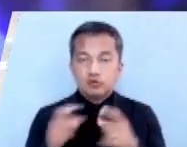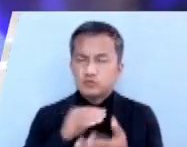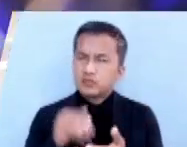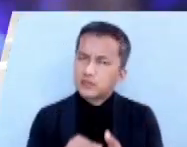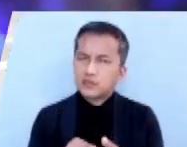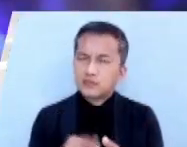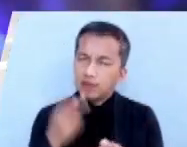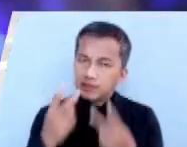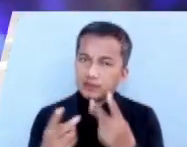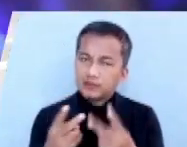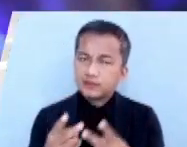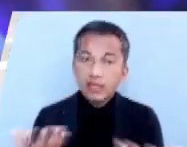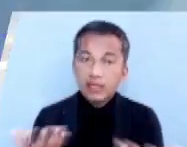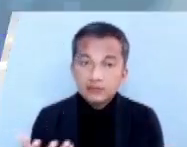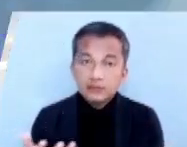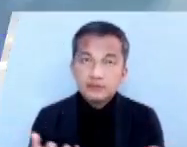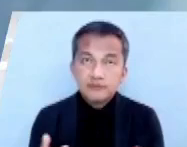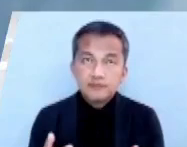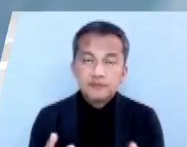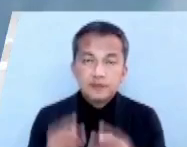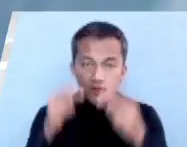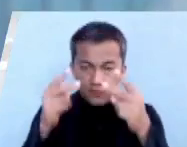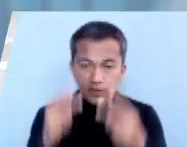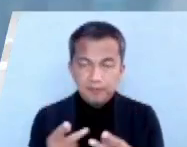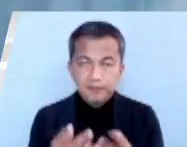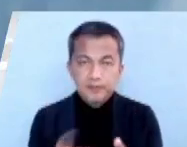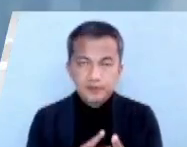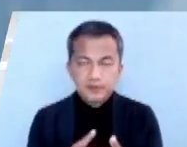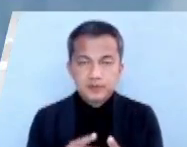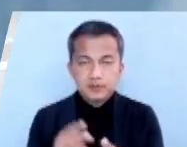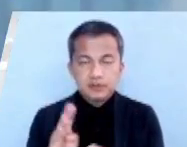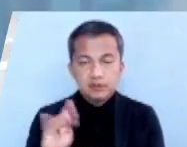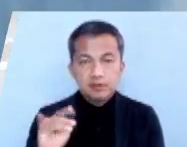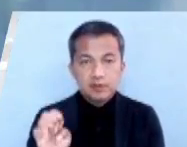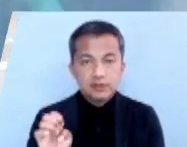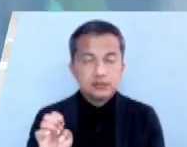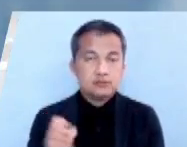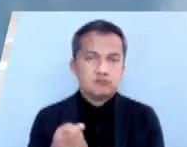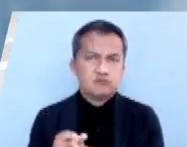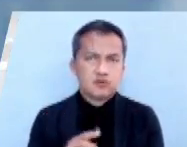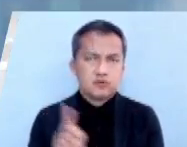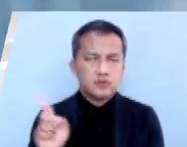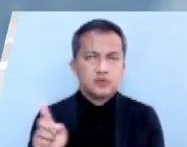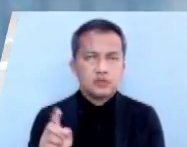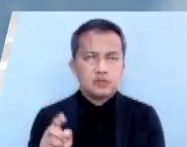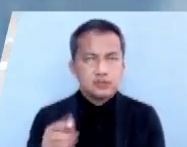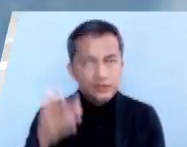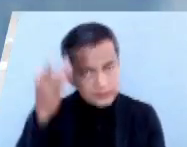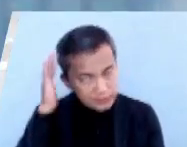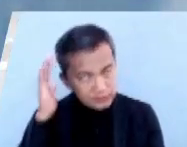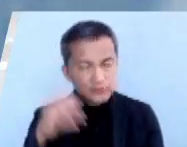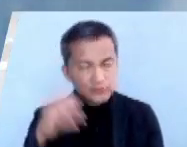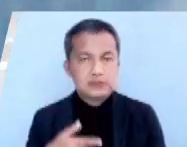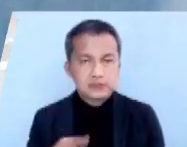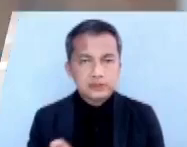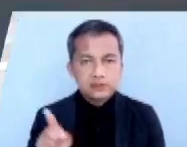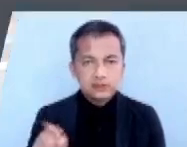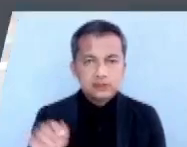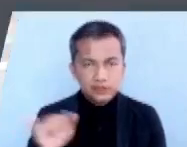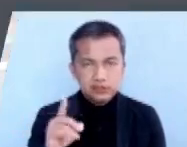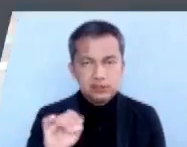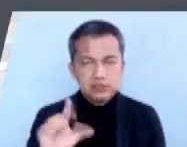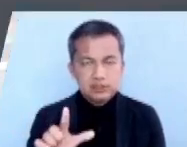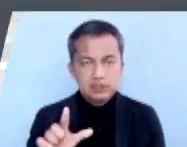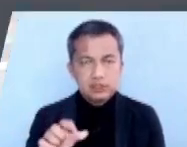sa webpage. Naka-base po kami dito sa mga sensors po namin and also dun po sa digital microscope.